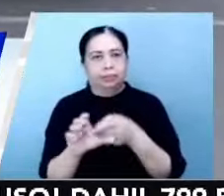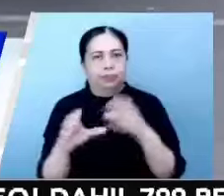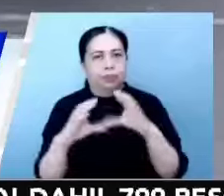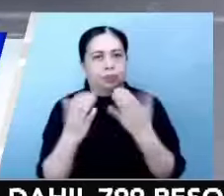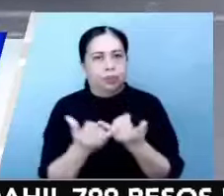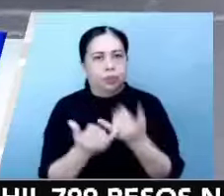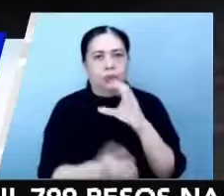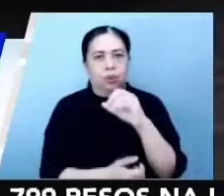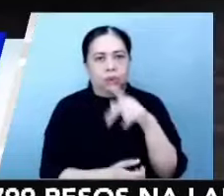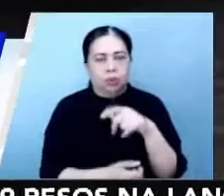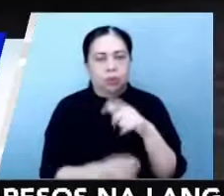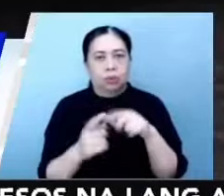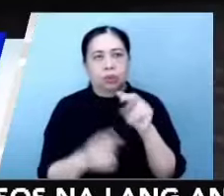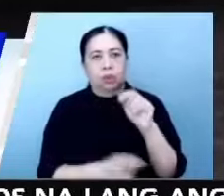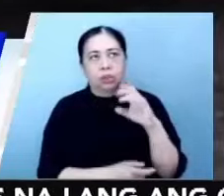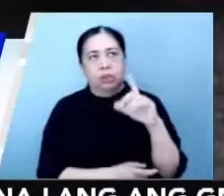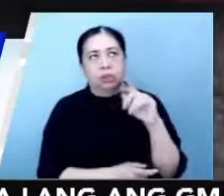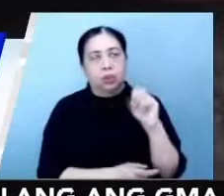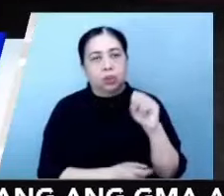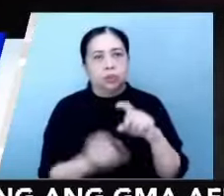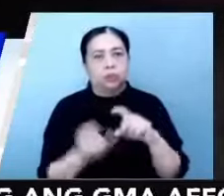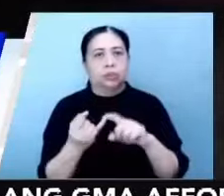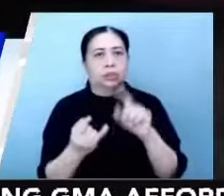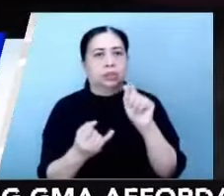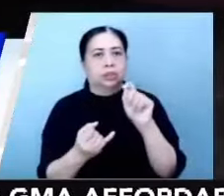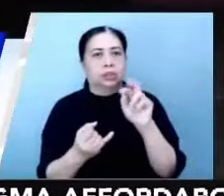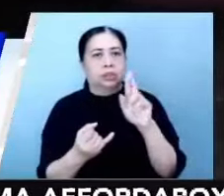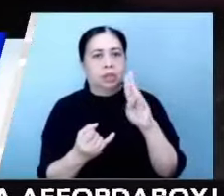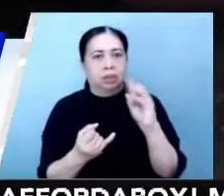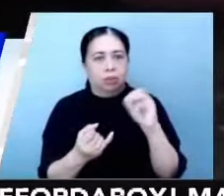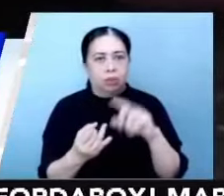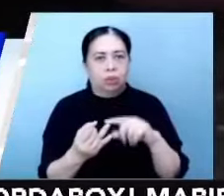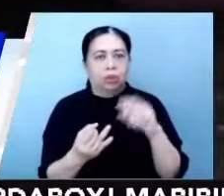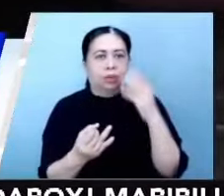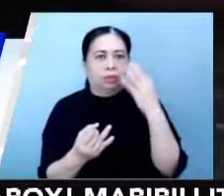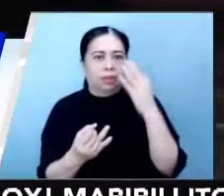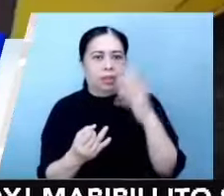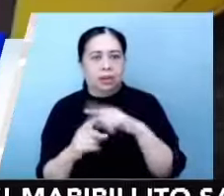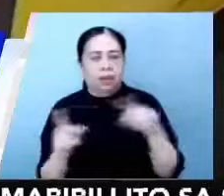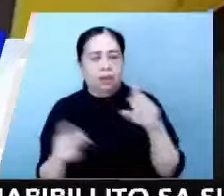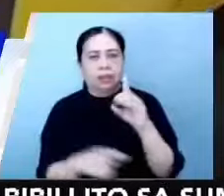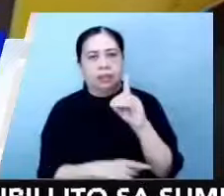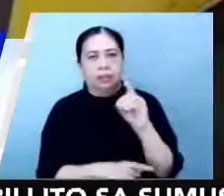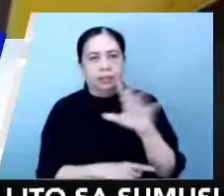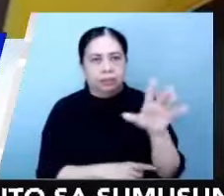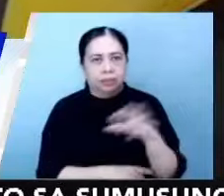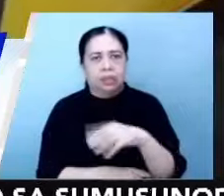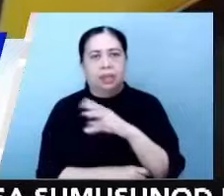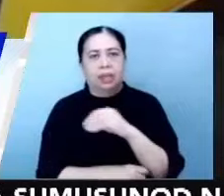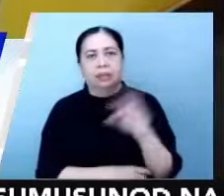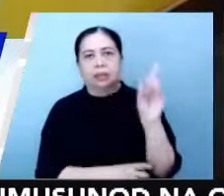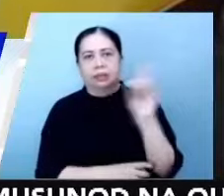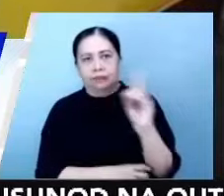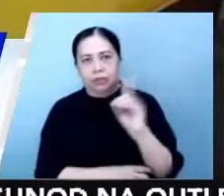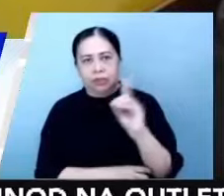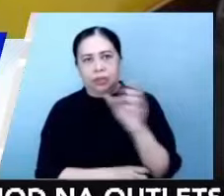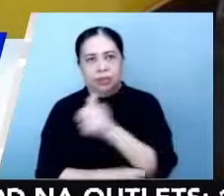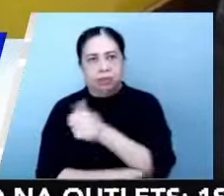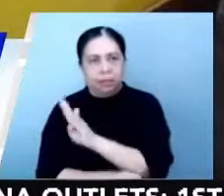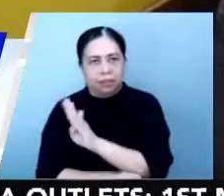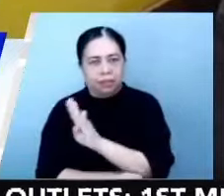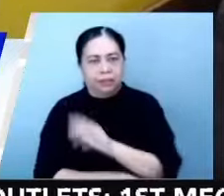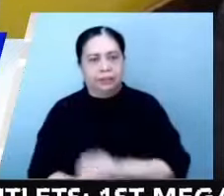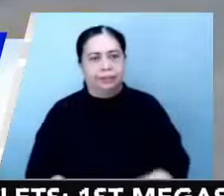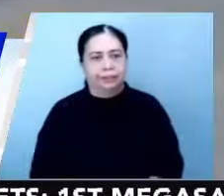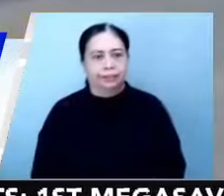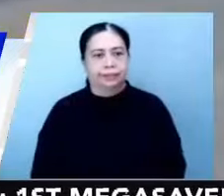Nicol Stramo Baclaran, Baclaran Dasmariñas Cavite at Baclaran Divisoria. Ito ang unang balita, Mau de la Cruz ng Super Radio